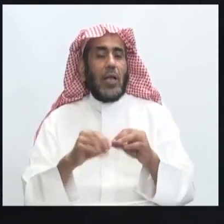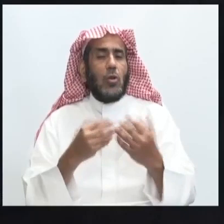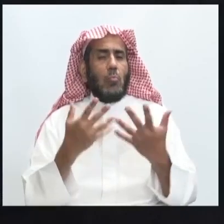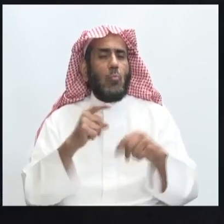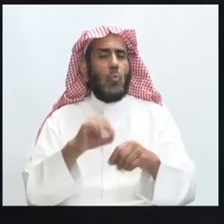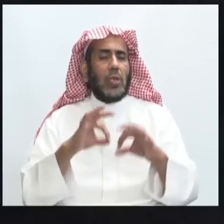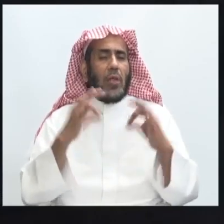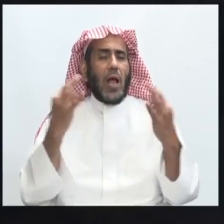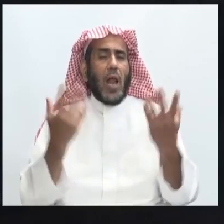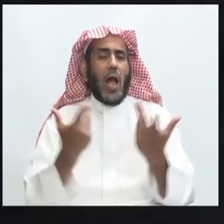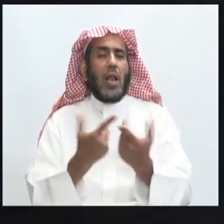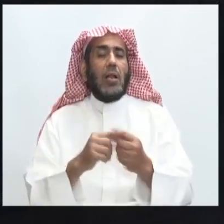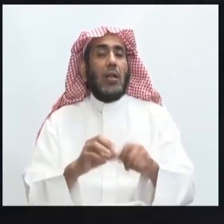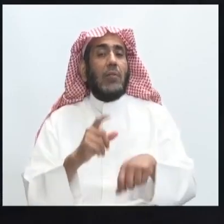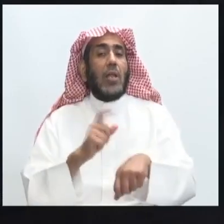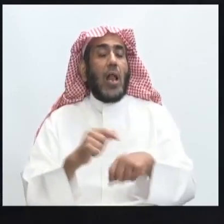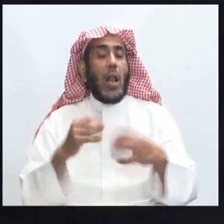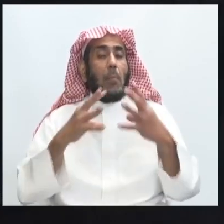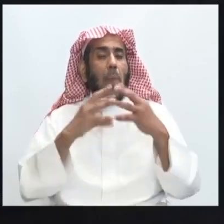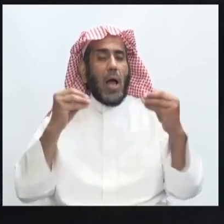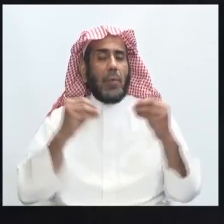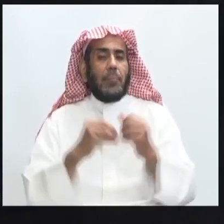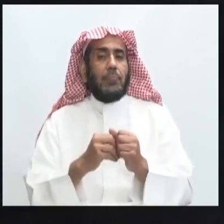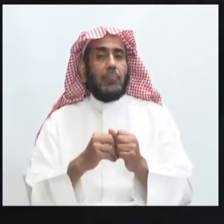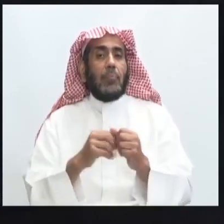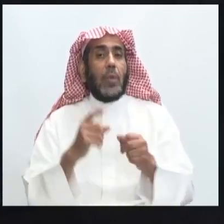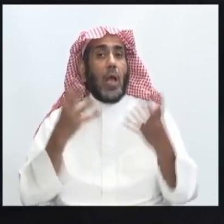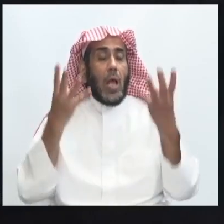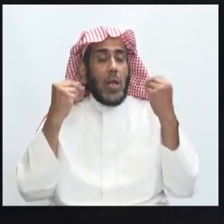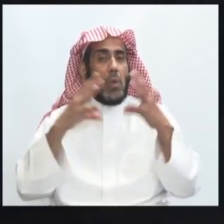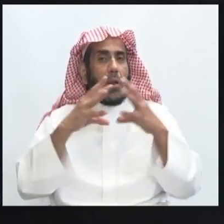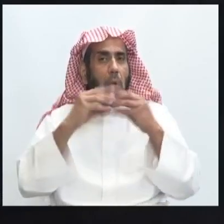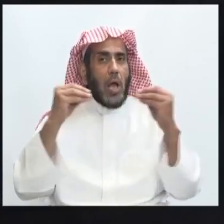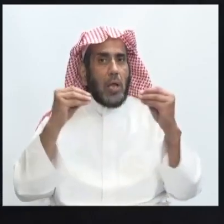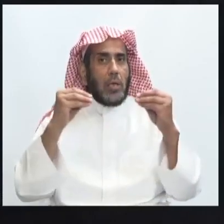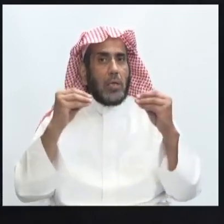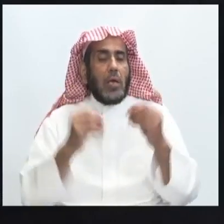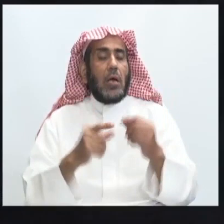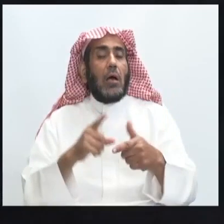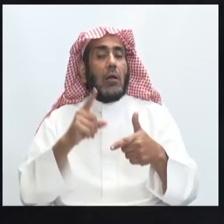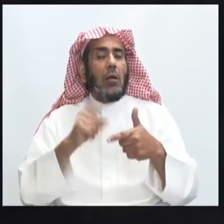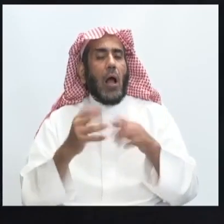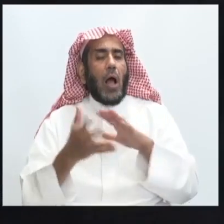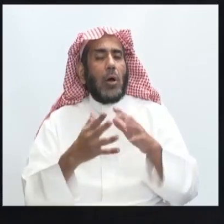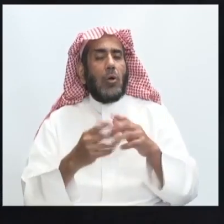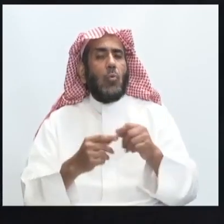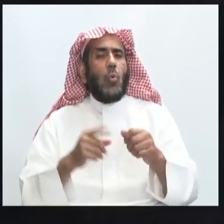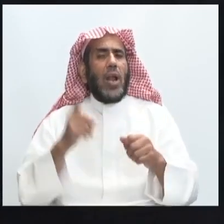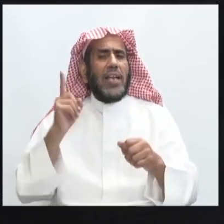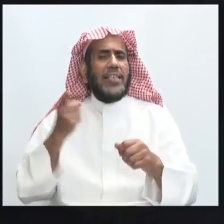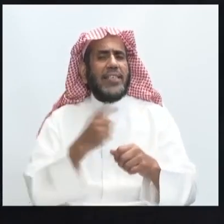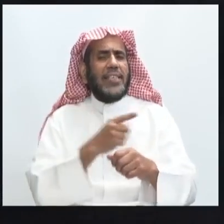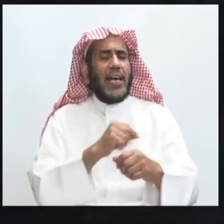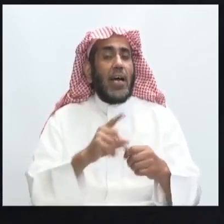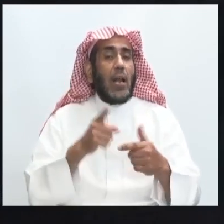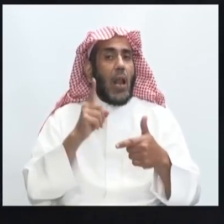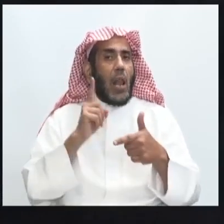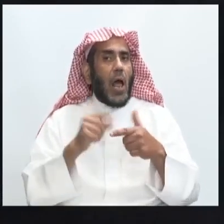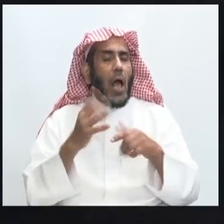عرفنا ايضا ان المعاني وبدانا بعلم المعاني وان هناك ايضا الخبر والانشاء وعرفنا الخبر هو